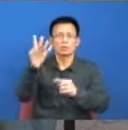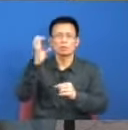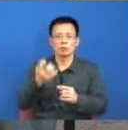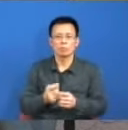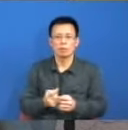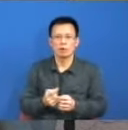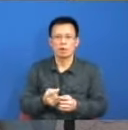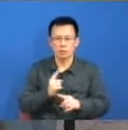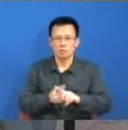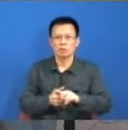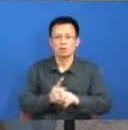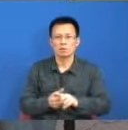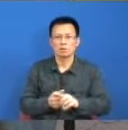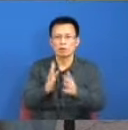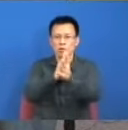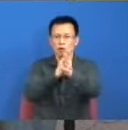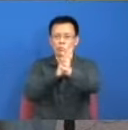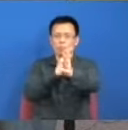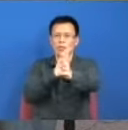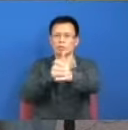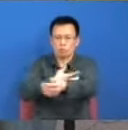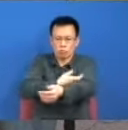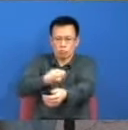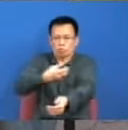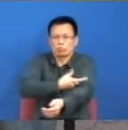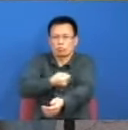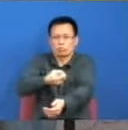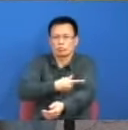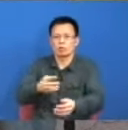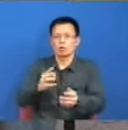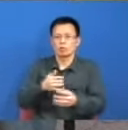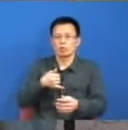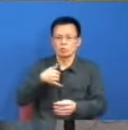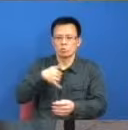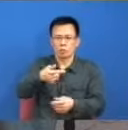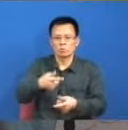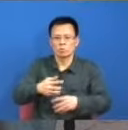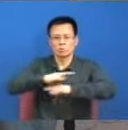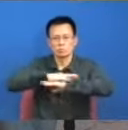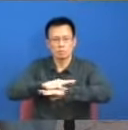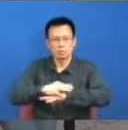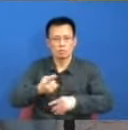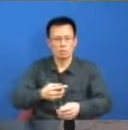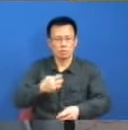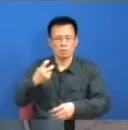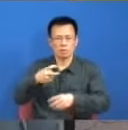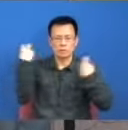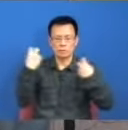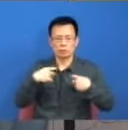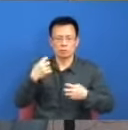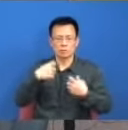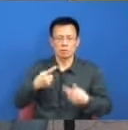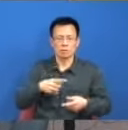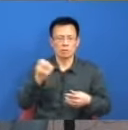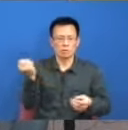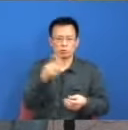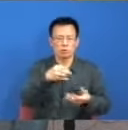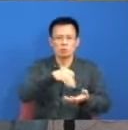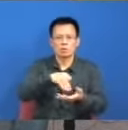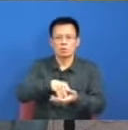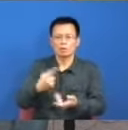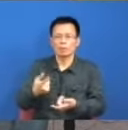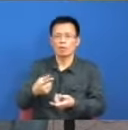確實係，好似大家排隊捐血咁咯。即係我哋去完一度，即係驗完身之後，跟住就登記，跟住第二度咧就正式係